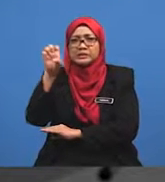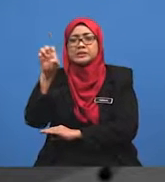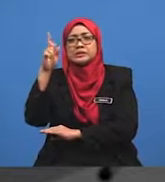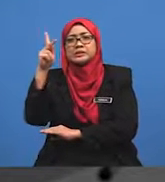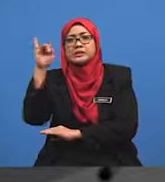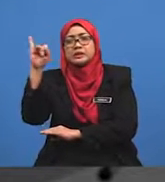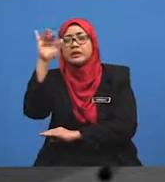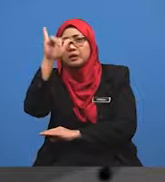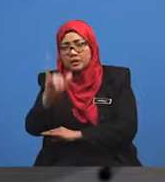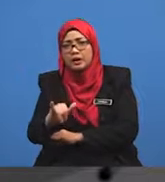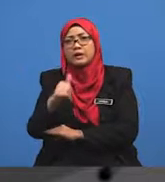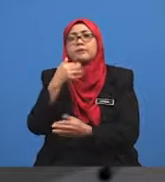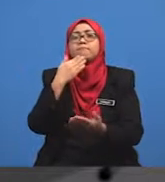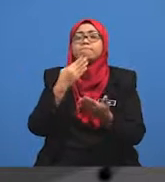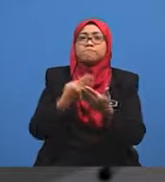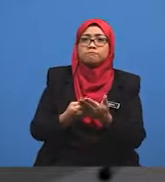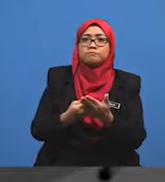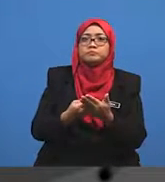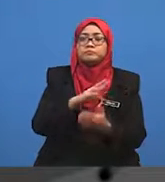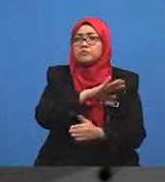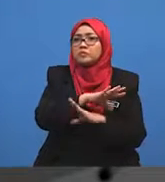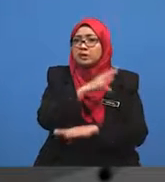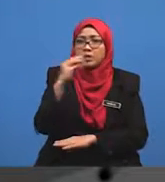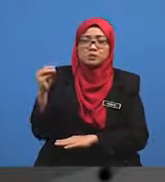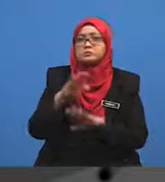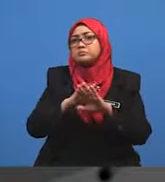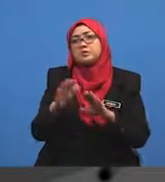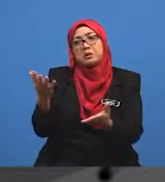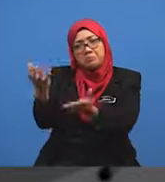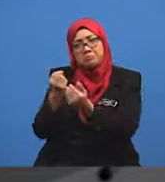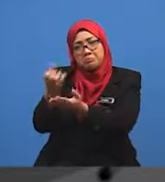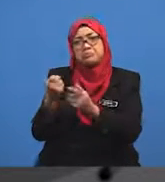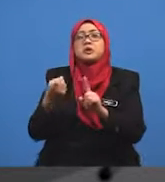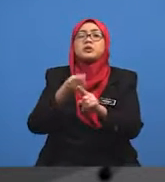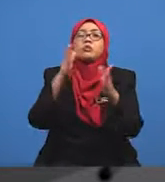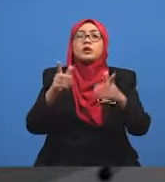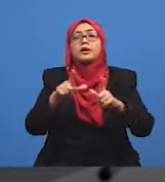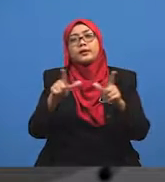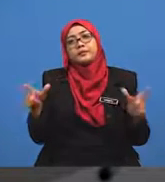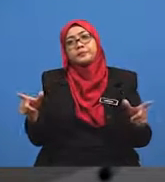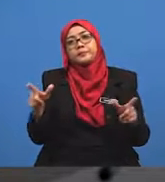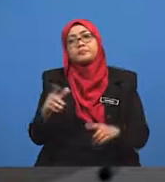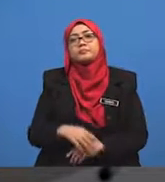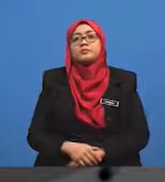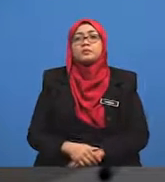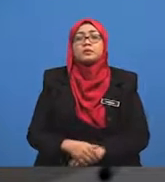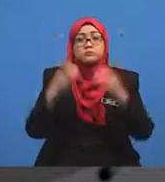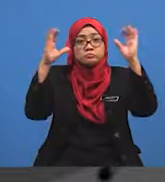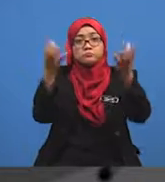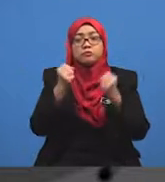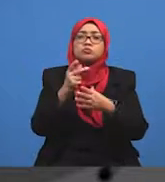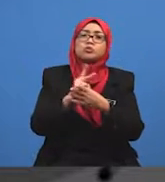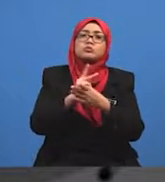kita bincang lebih lanjut berkenaan pekerjaan yang mulia, saya ingin berkongsi sebuah cerita, iaitu kisah pada